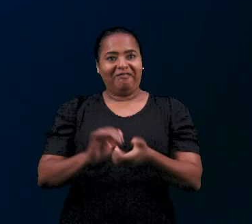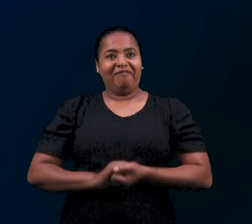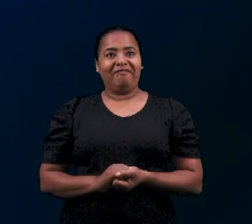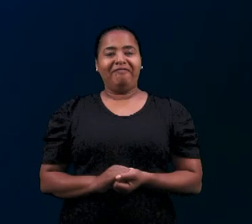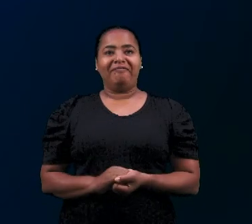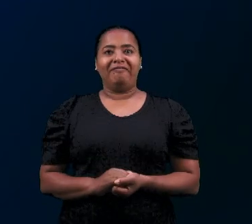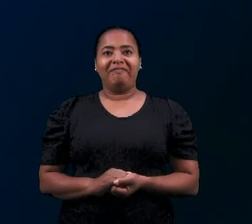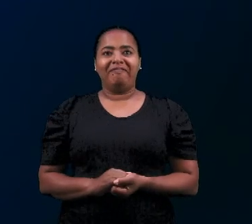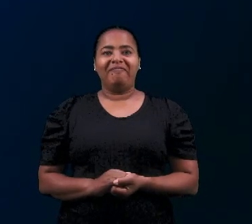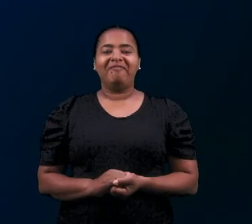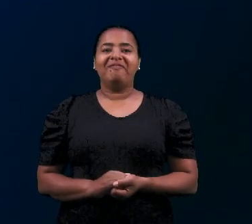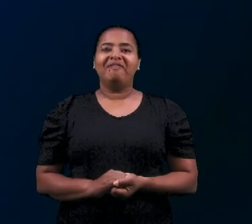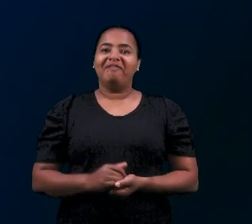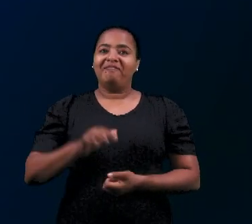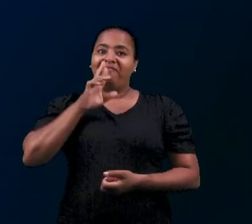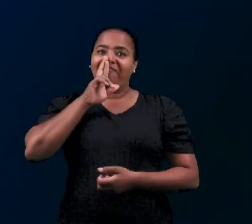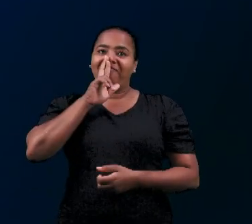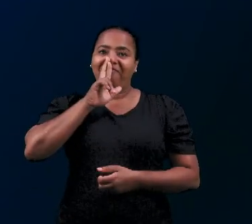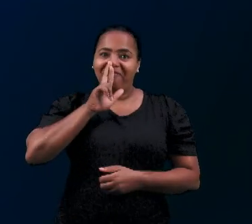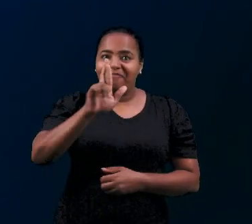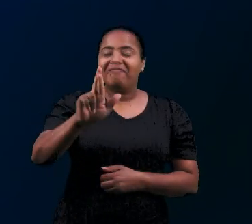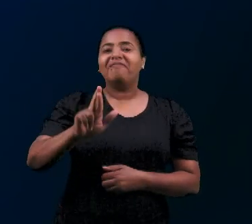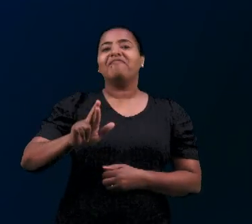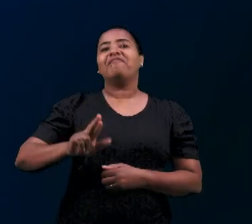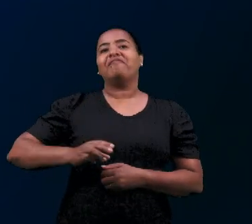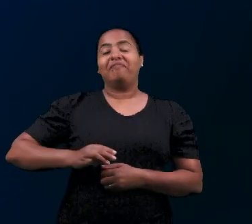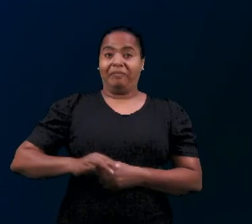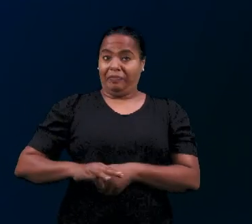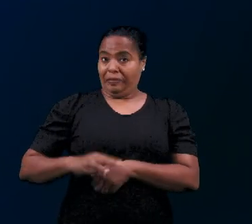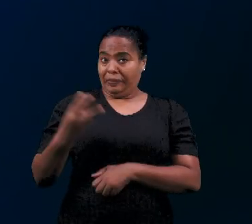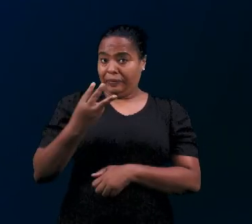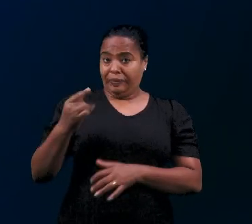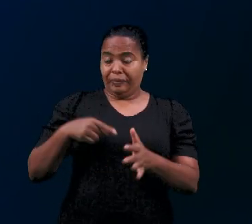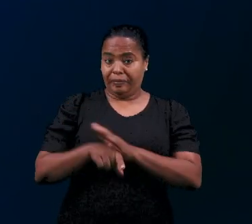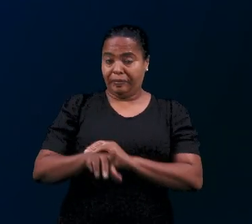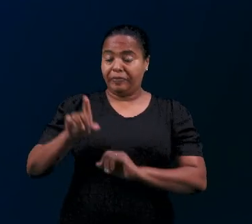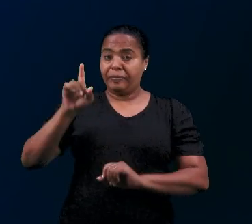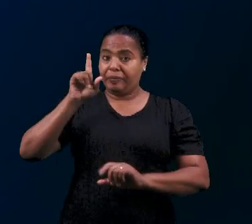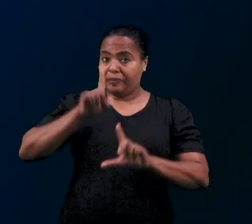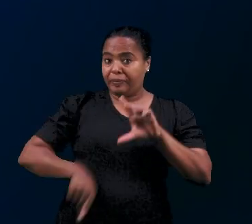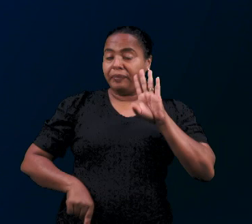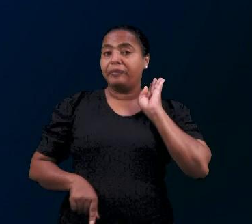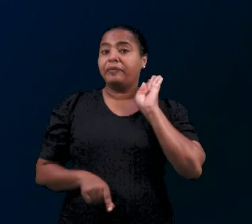Jésus. La réponse à la 3e question de la lettre B